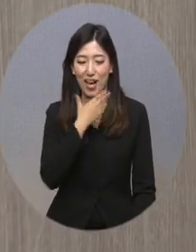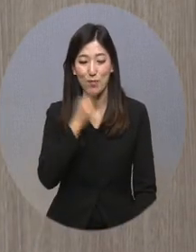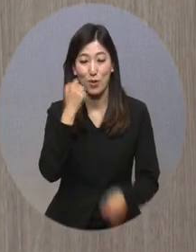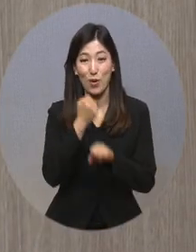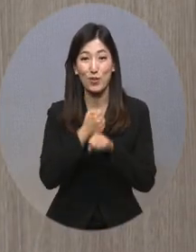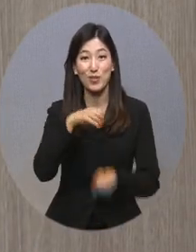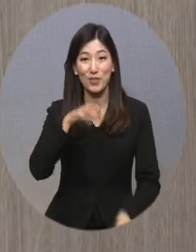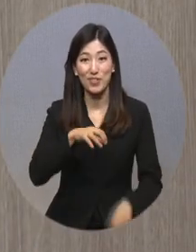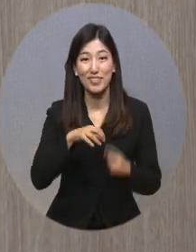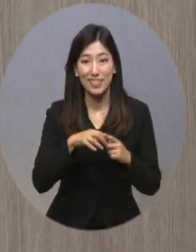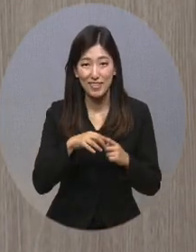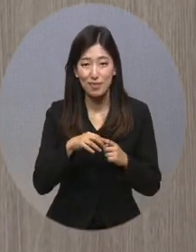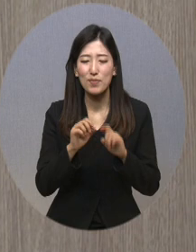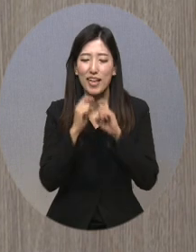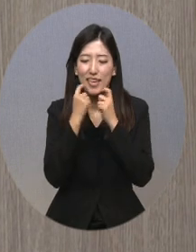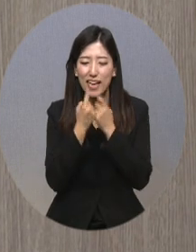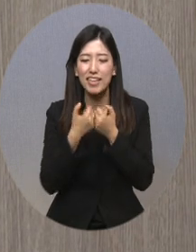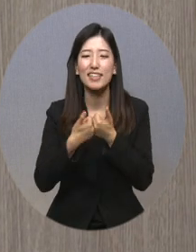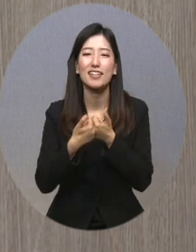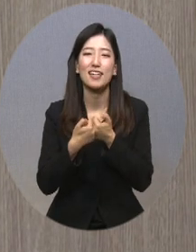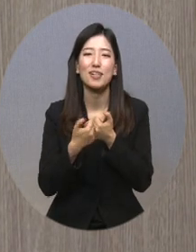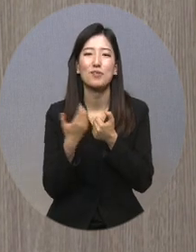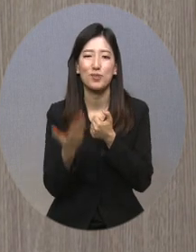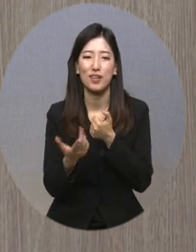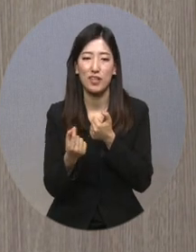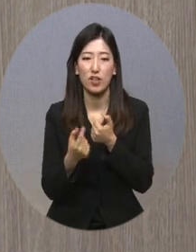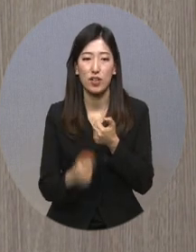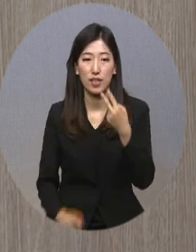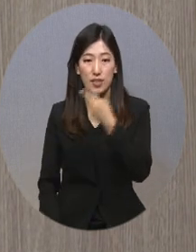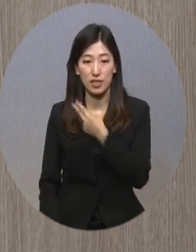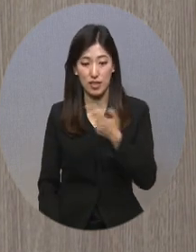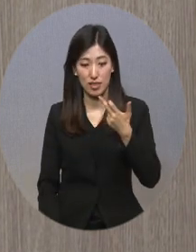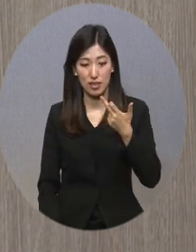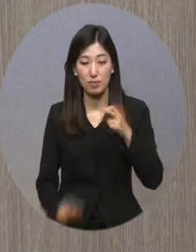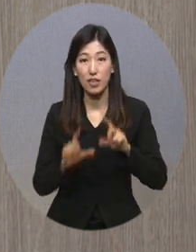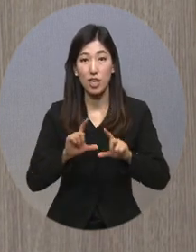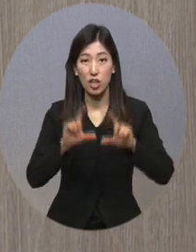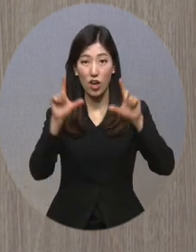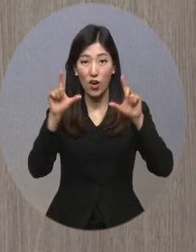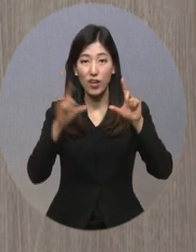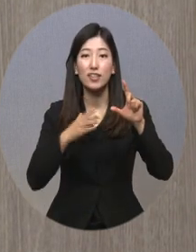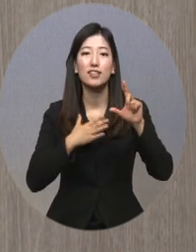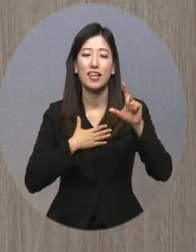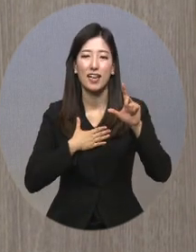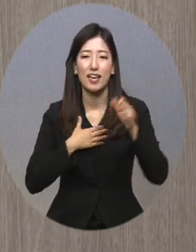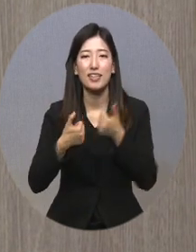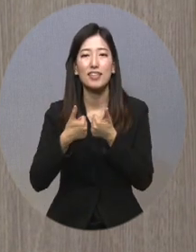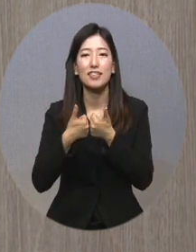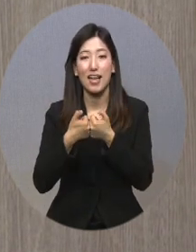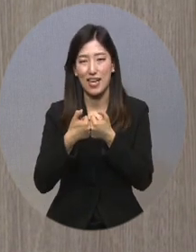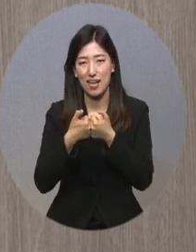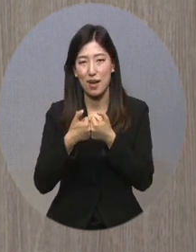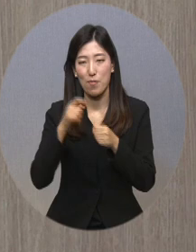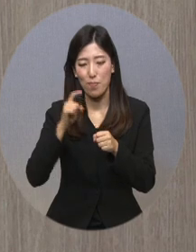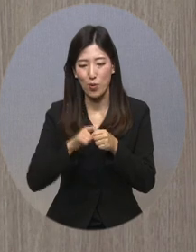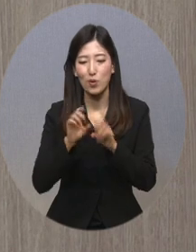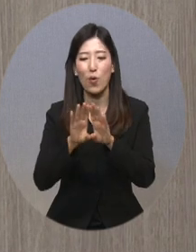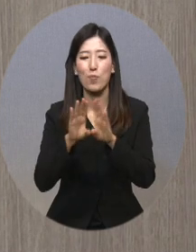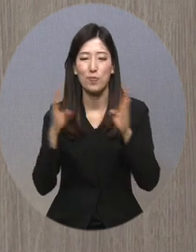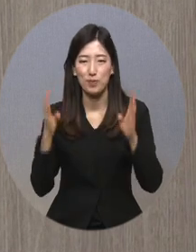이제 개인 상담이라고 보시면 되는데요. 2017년에 제가 이제 상담을 오픈했습니다.